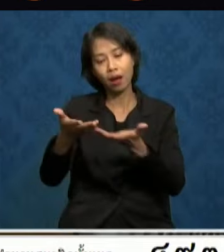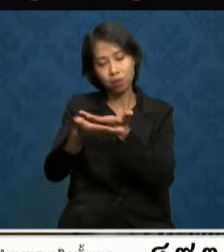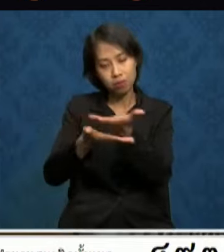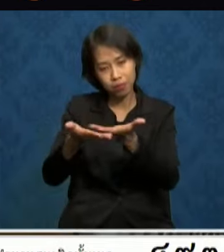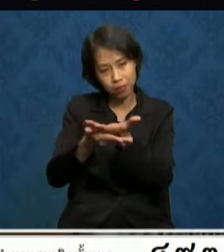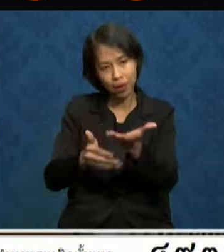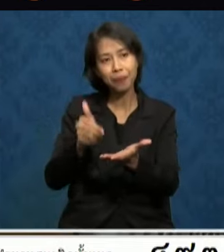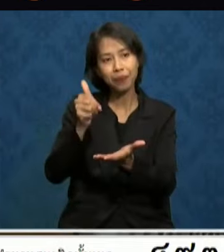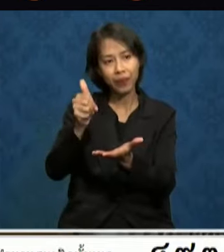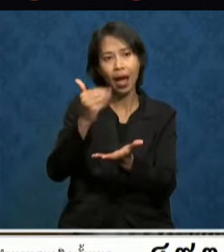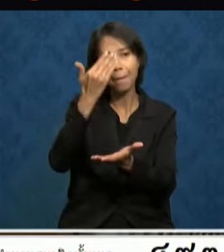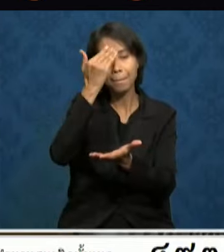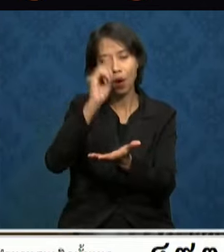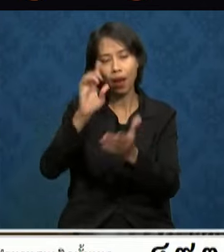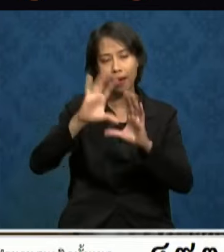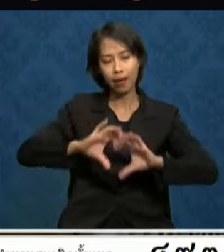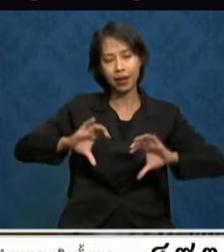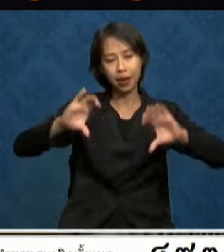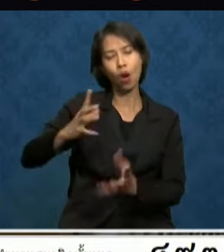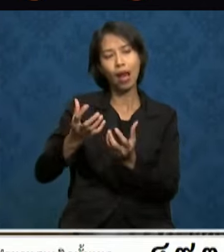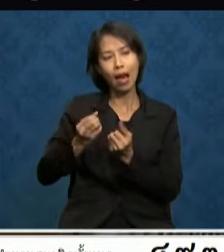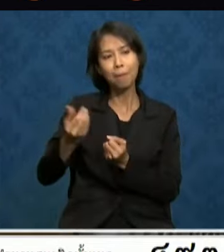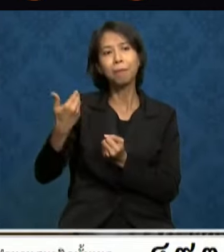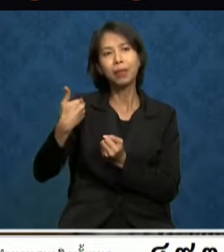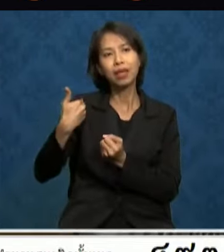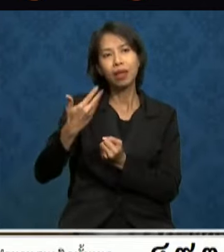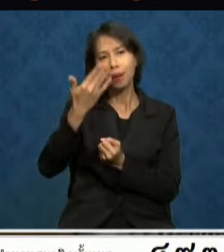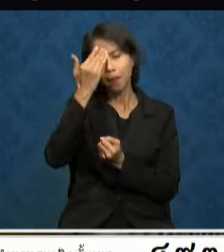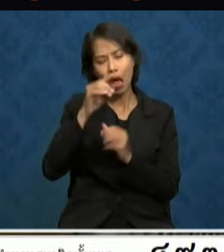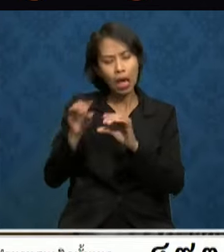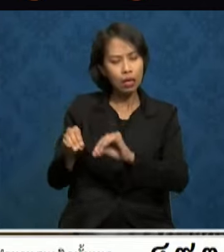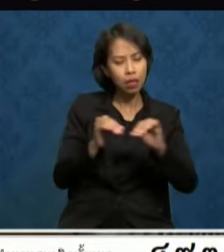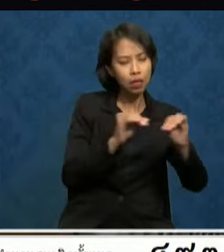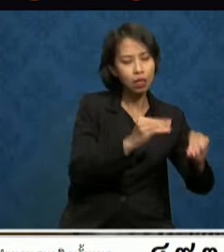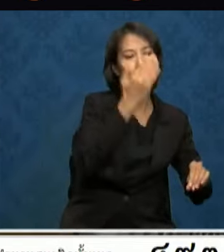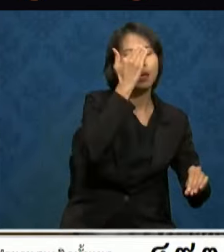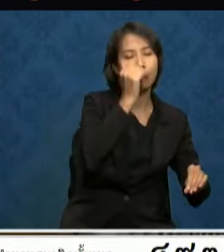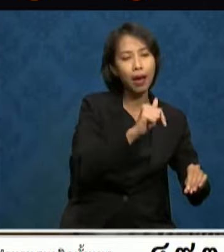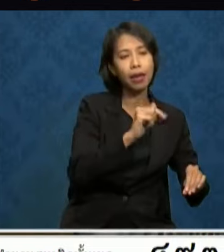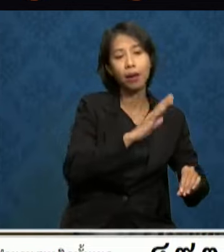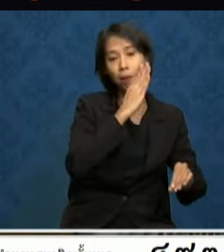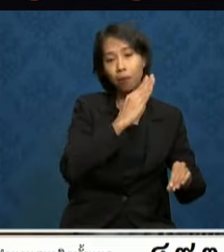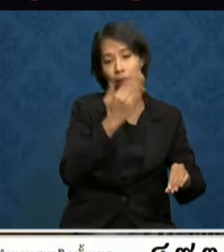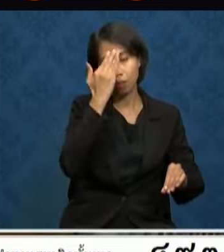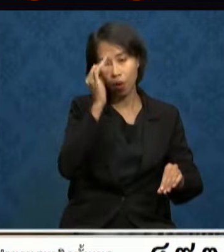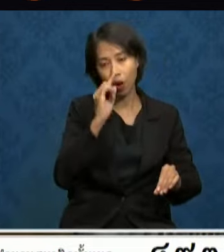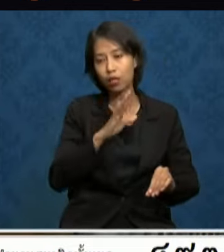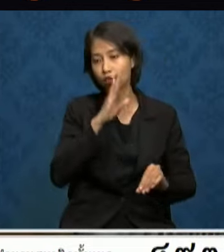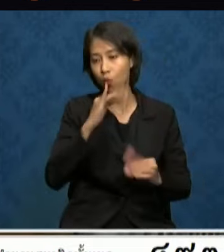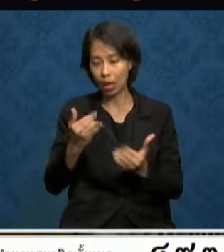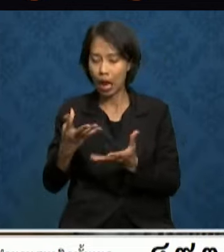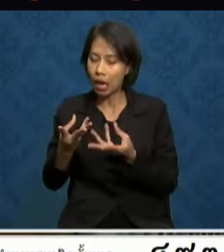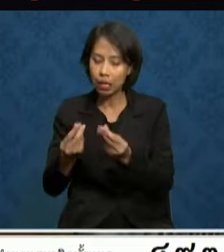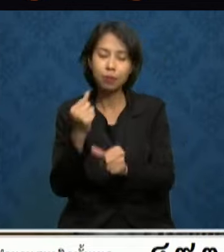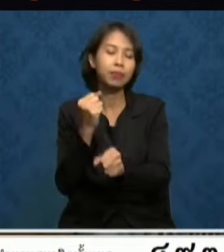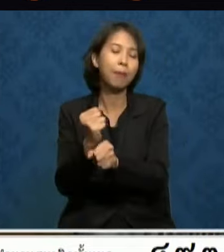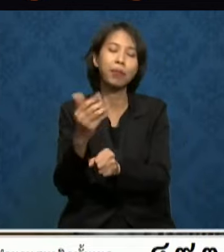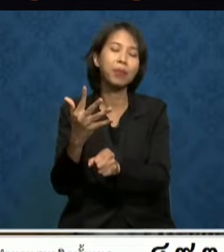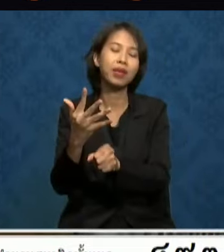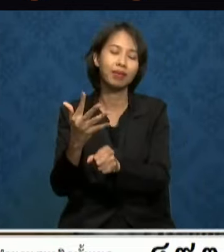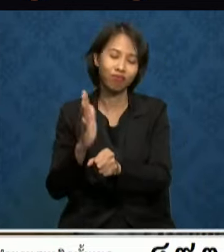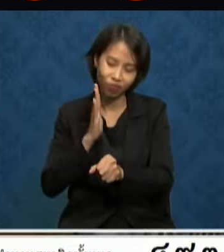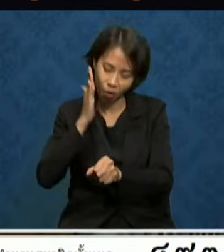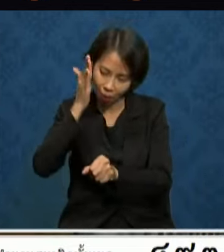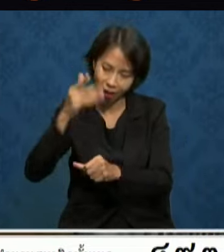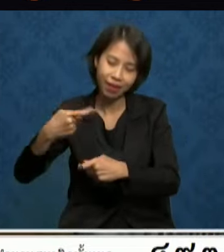ประโยชน์ทั้งนั้นที่รัฐบาลจะได้รับเราจะอุ้มไปเพื่อทำไปเพื่อเพราะถ้าเราไม่รีบตัดวงจรของความโอละเวงนี้มันก็ยากแน่นอนที่